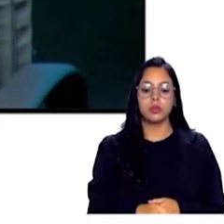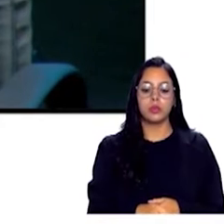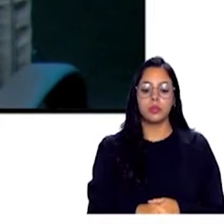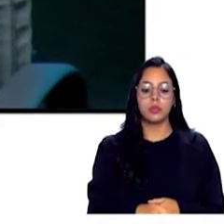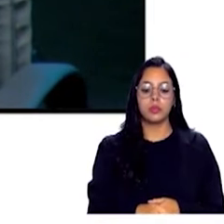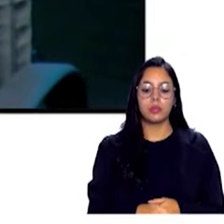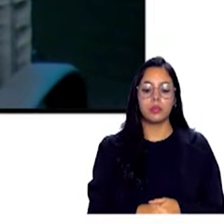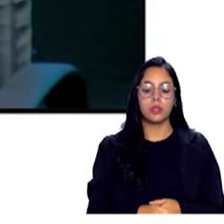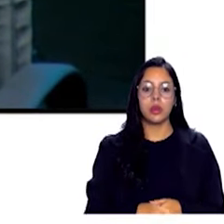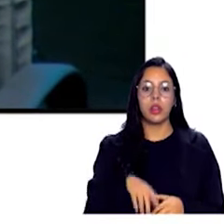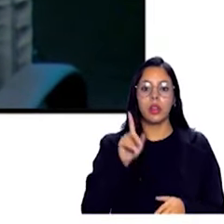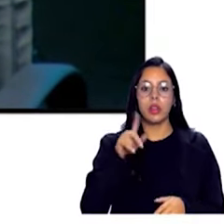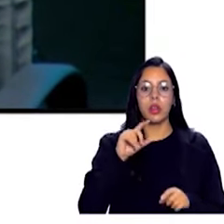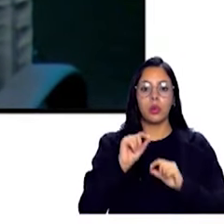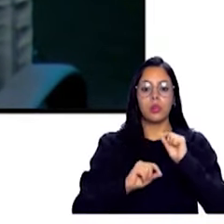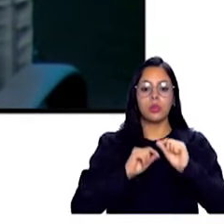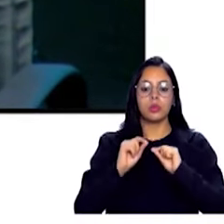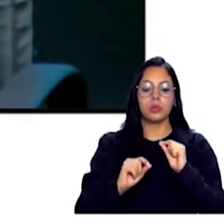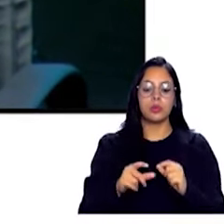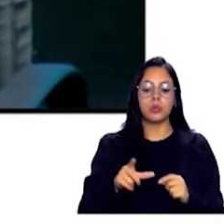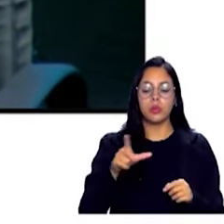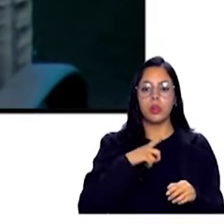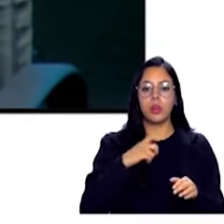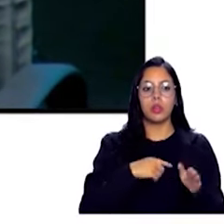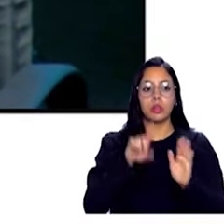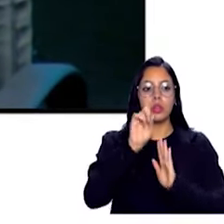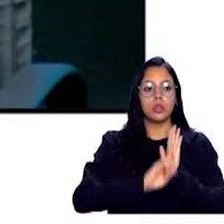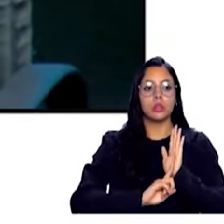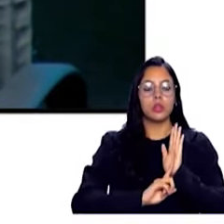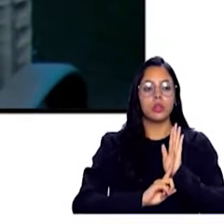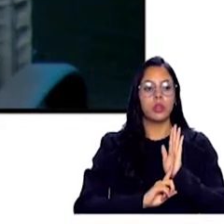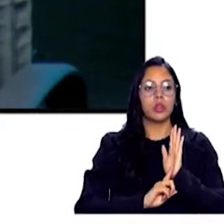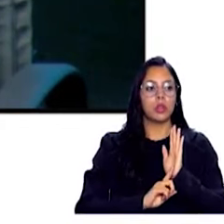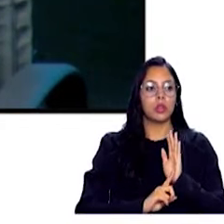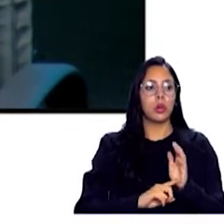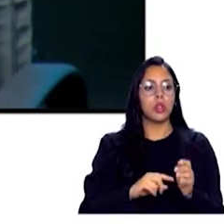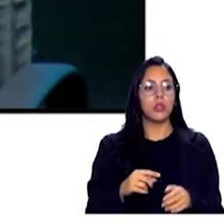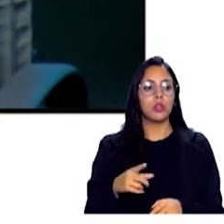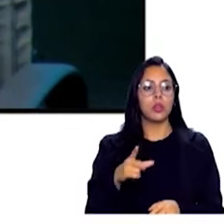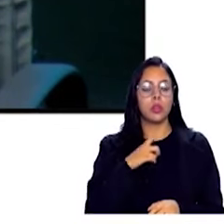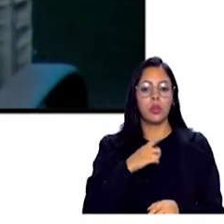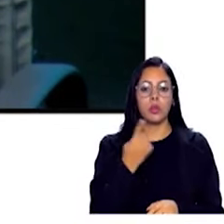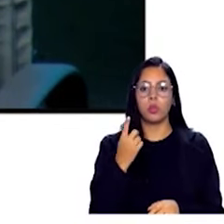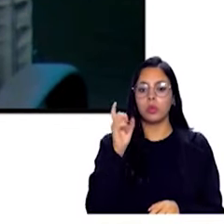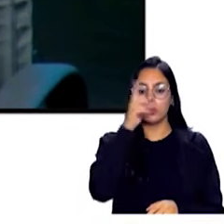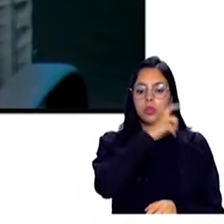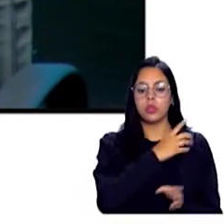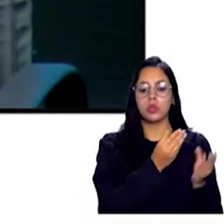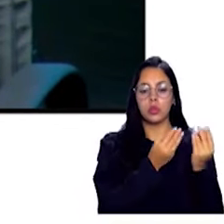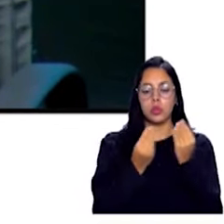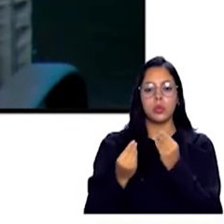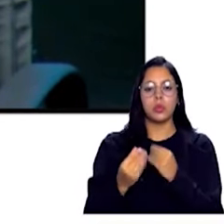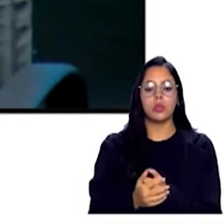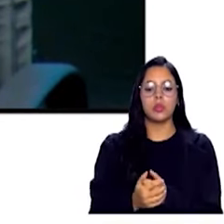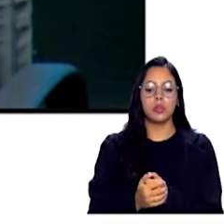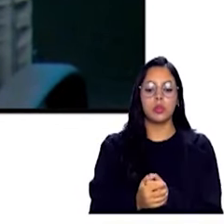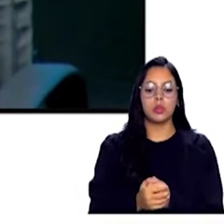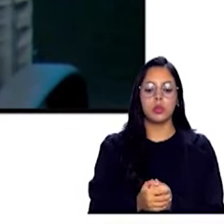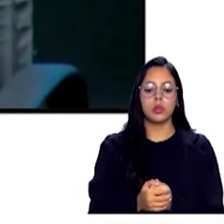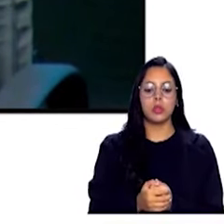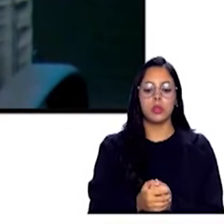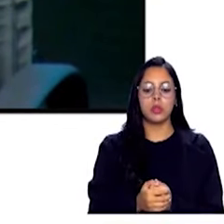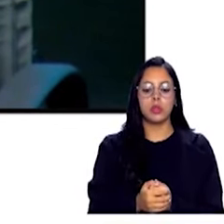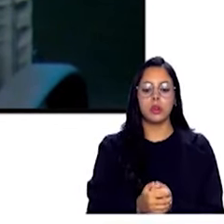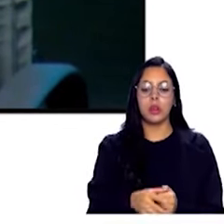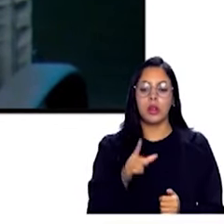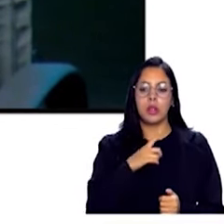devenu Plus compliqué mais aussi parce que par l'effet de l'intégration dans le droit français